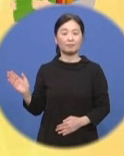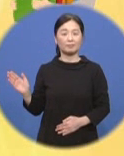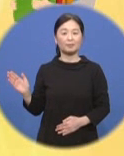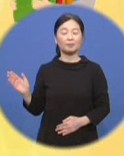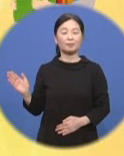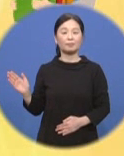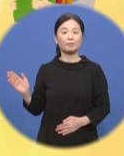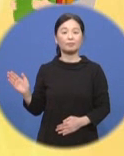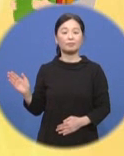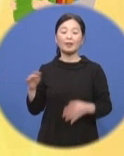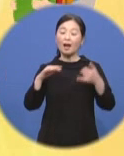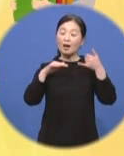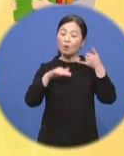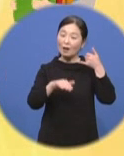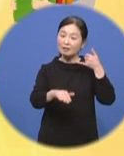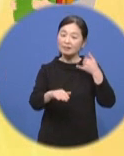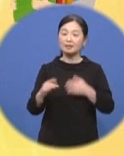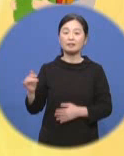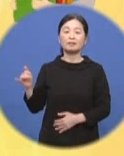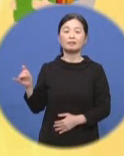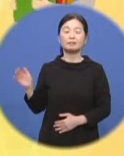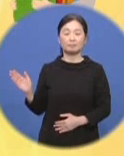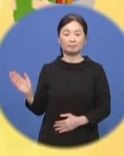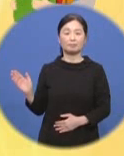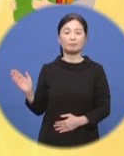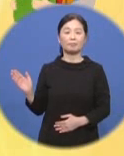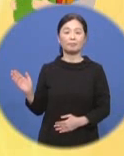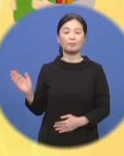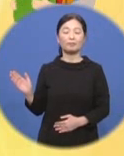073-441-2490 番ファックス